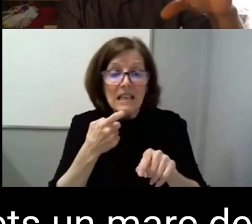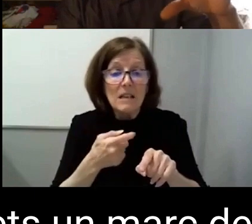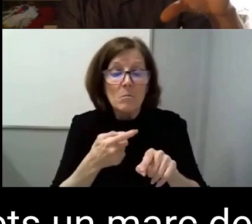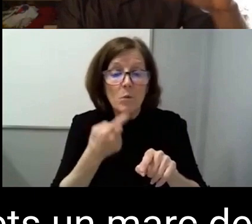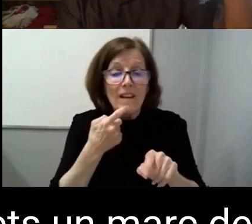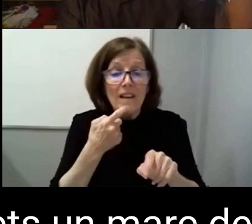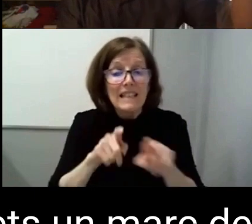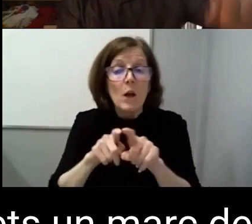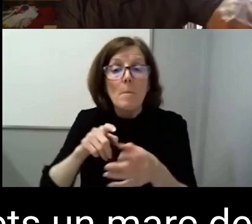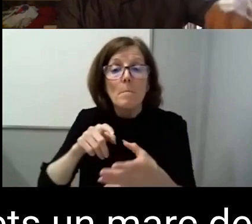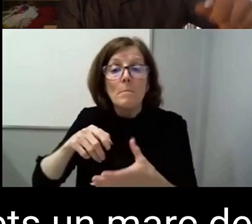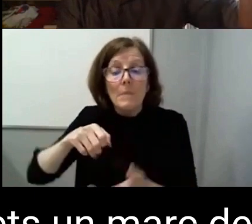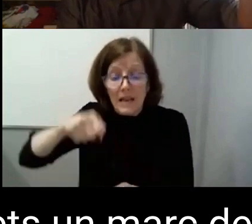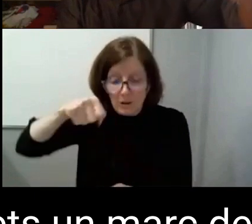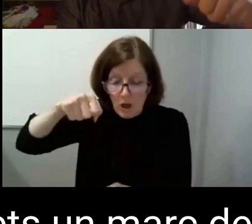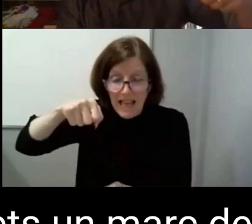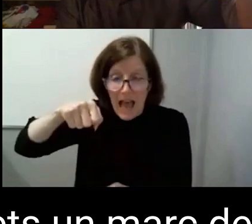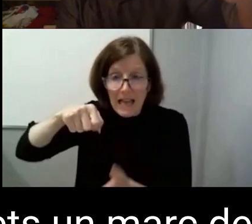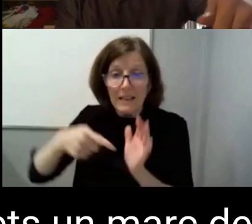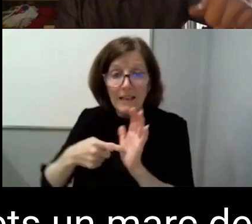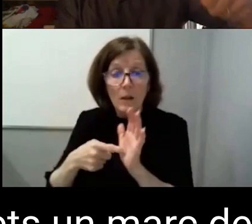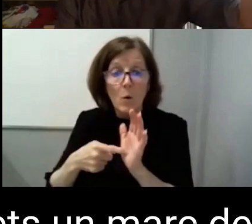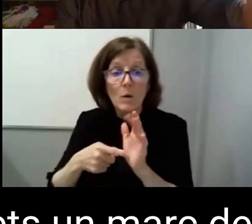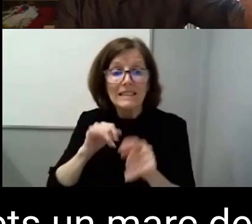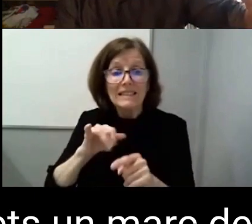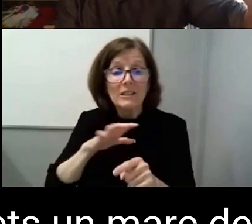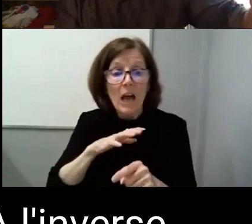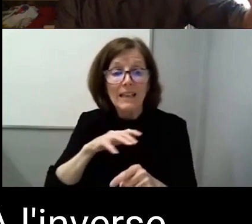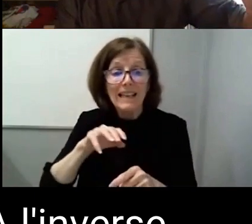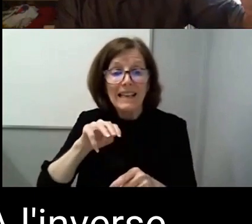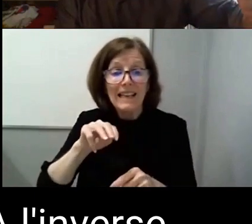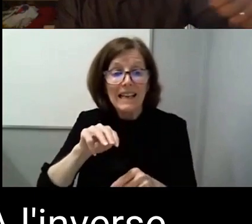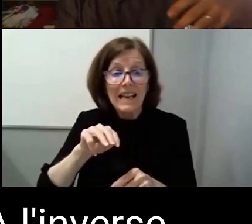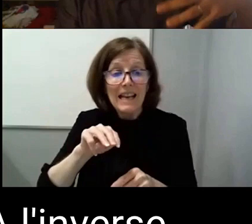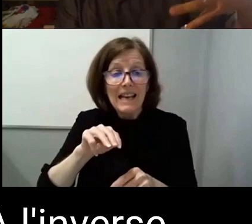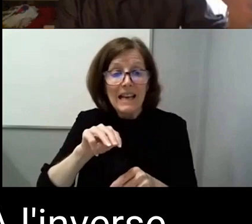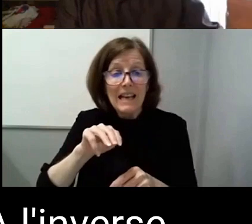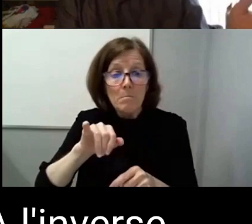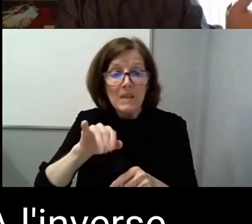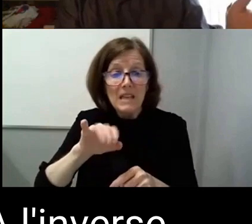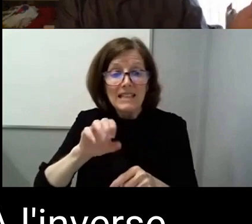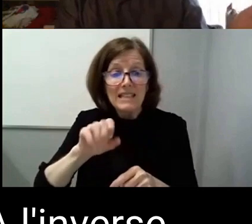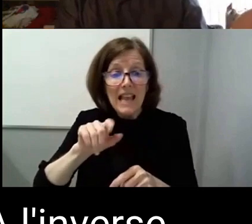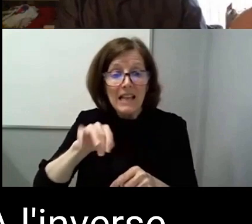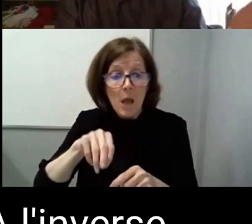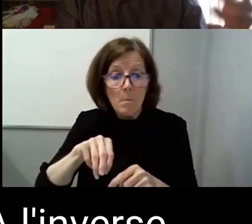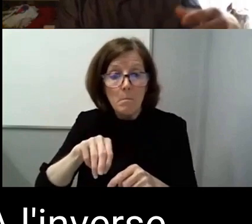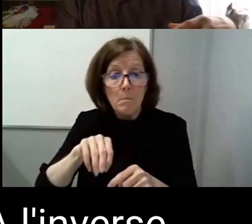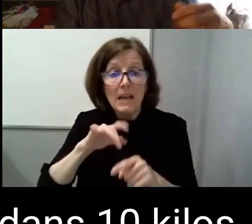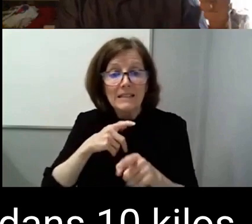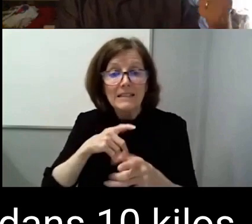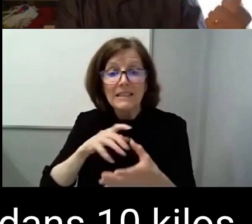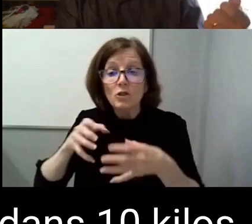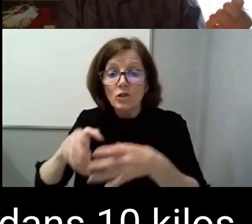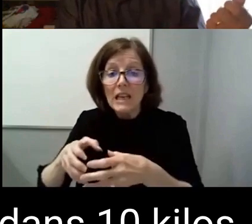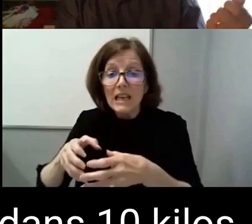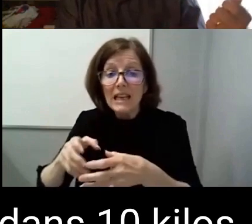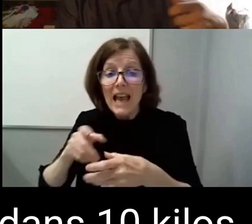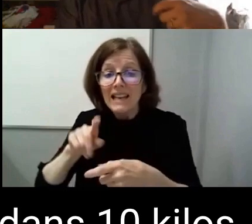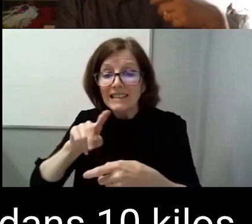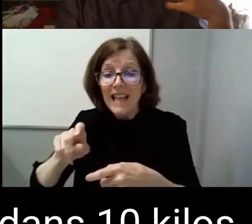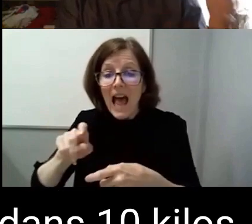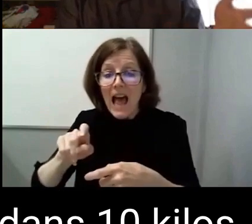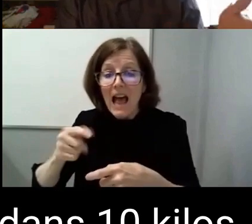j'ai 1 kilo de mycélium puis je mets un marc de café de 100 grammes, il n'y aura aucun problème. À l'inverse, si j'ai 100 grammes